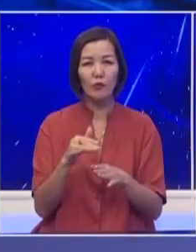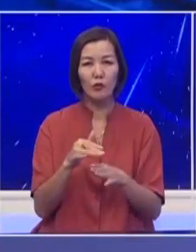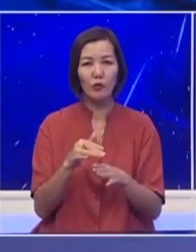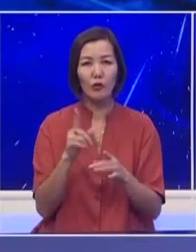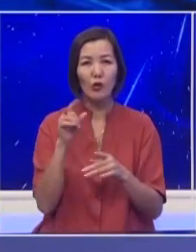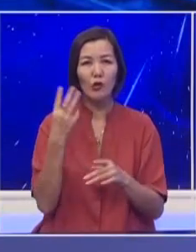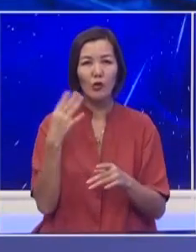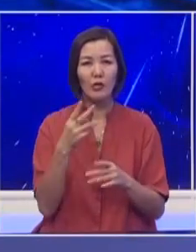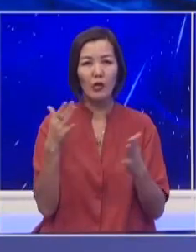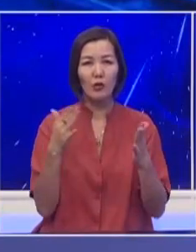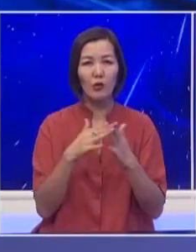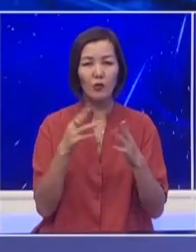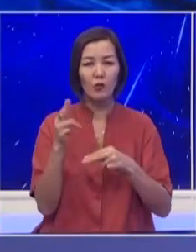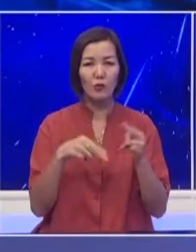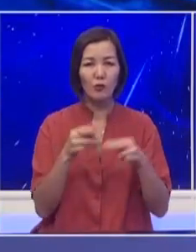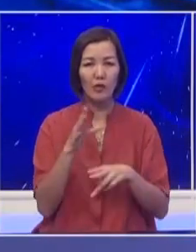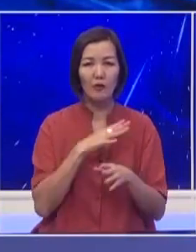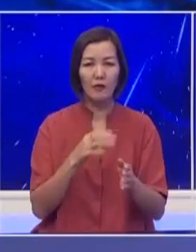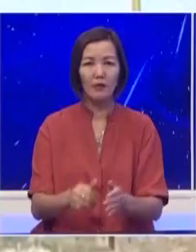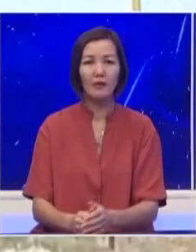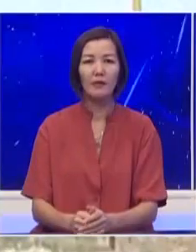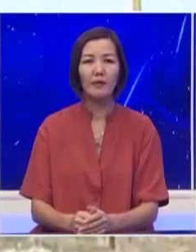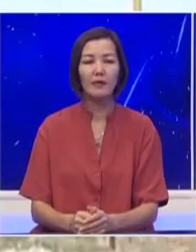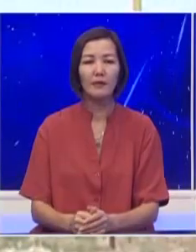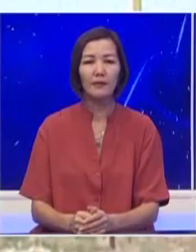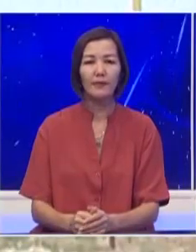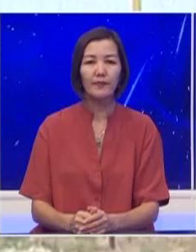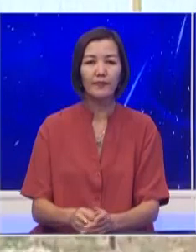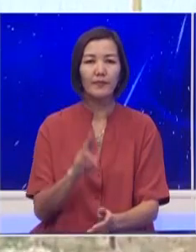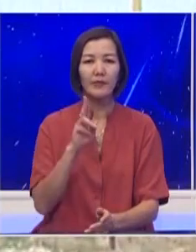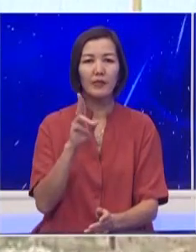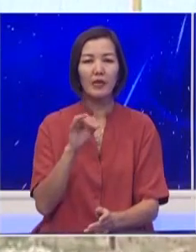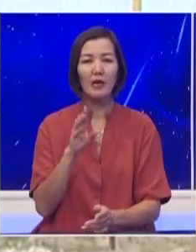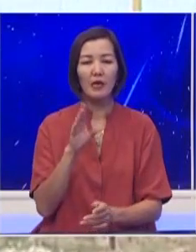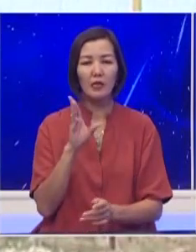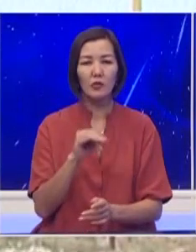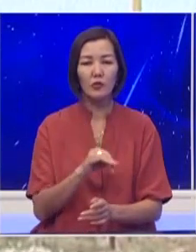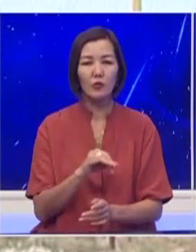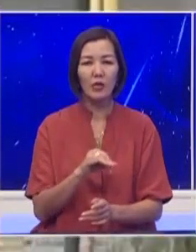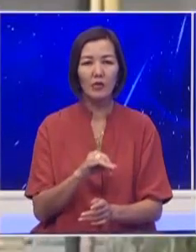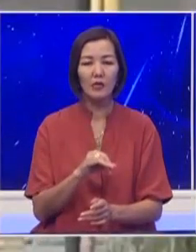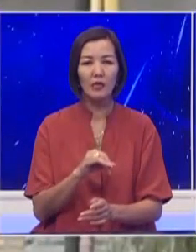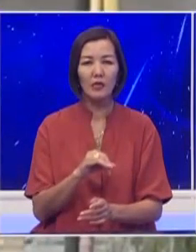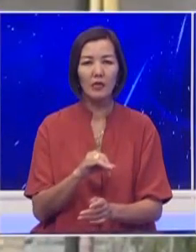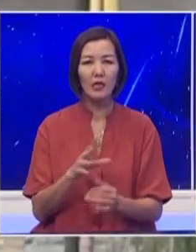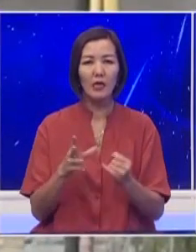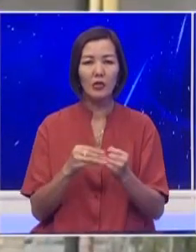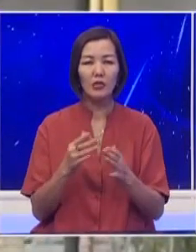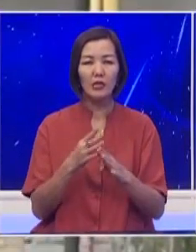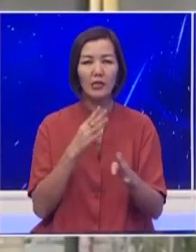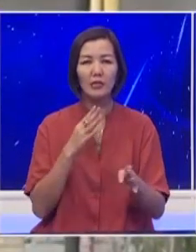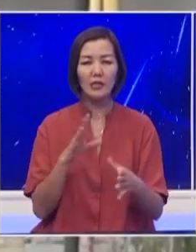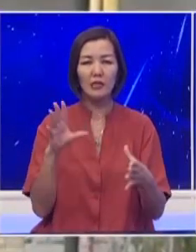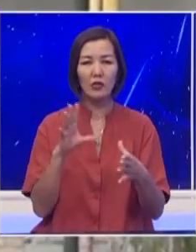онда 142 үй бой көтерді. Қарасу ауылдық округіне қарасты Ақпай елді мекенінде жергезегінде тұрған